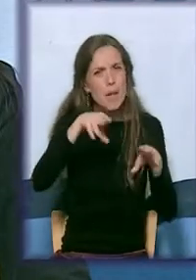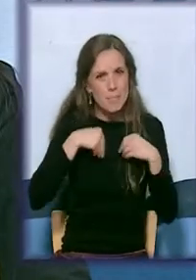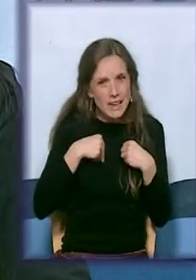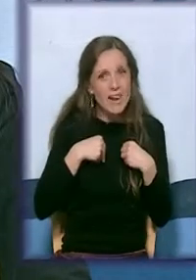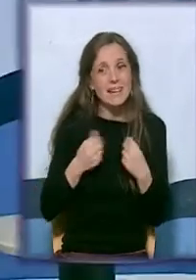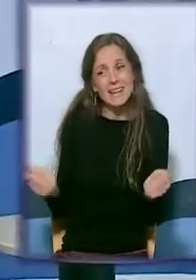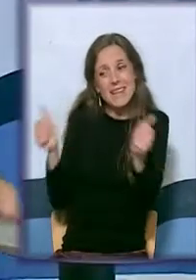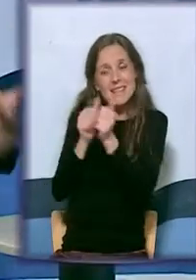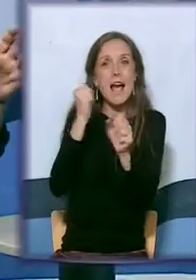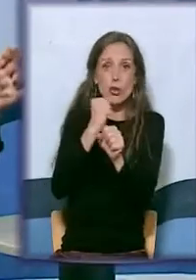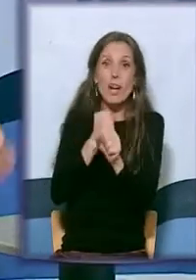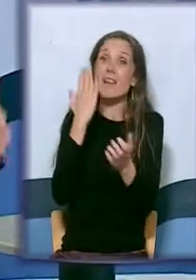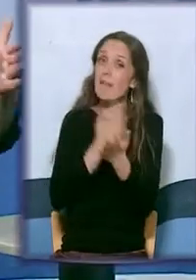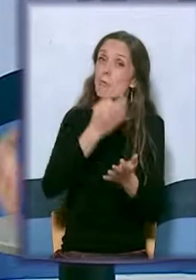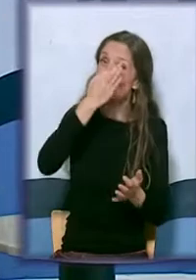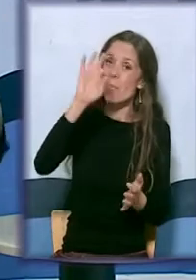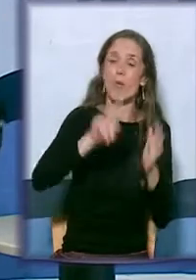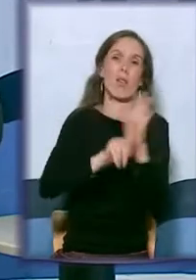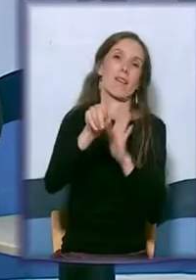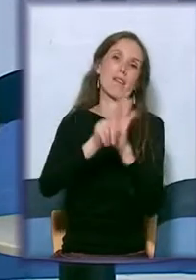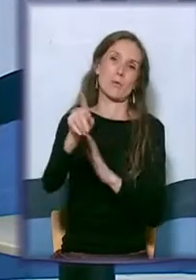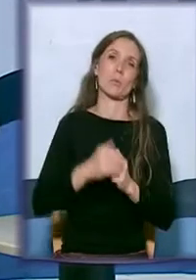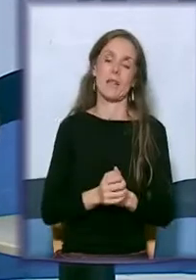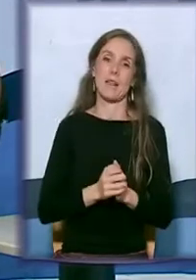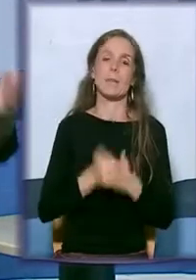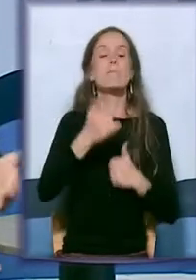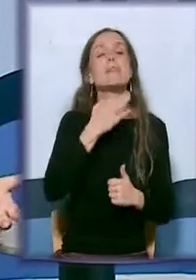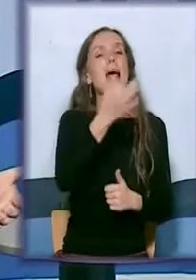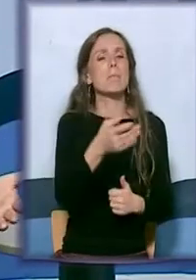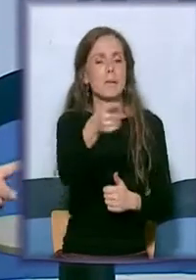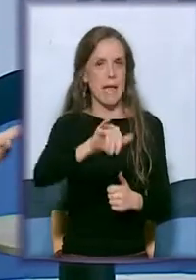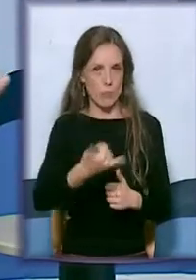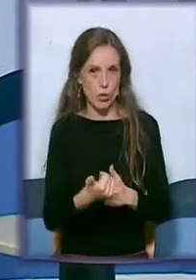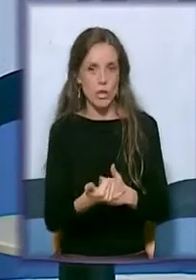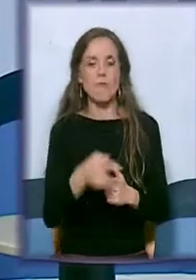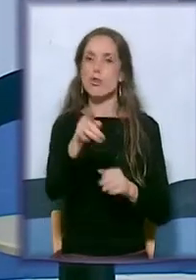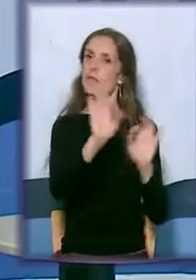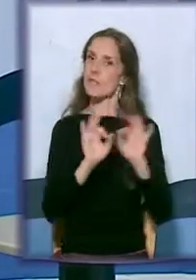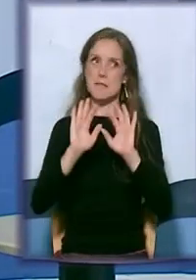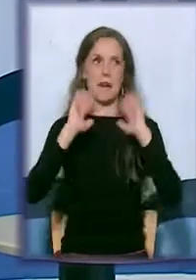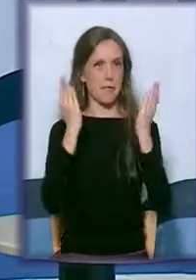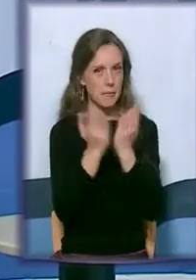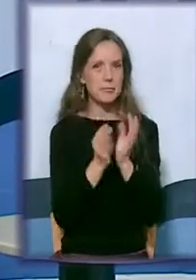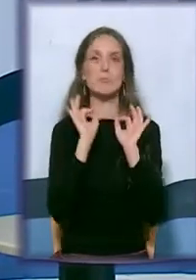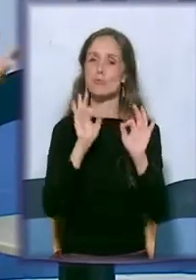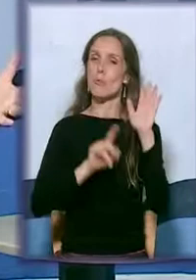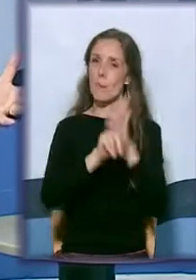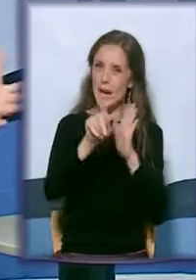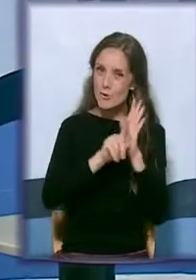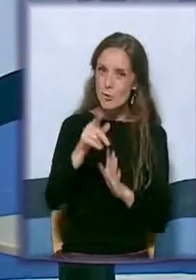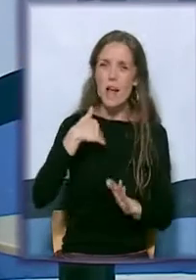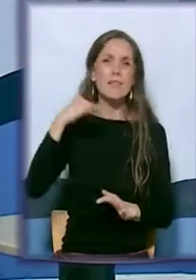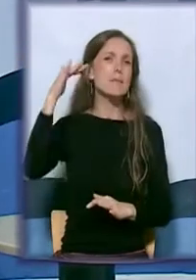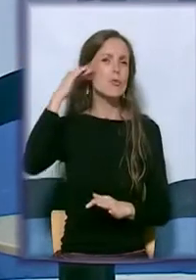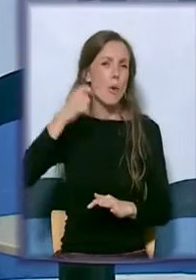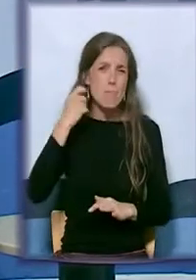još bolji rezultati. E, sada, sredili ste vi ceo prostor, divni rezultati, čuli smo mi tu i pesme, kako smo mi pevali,